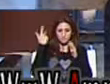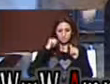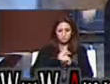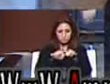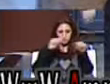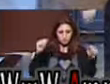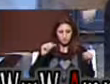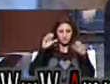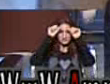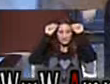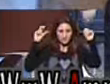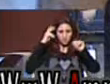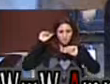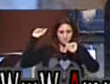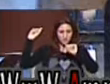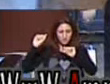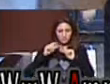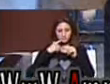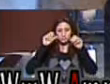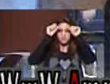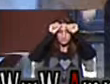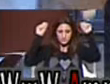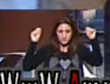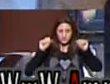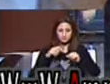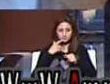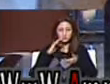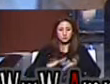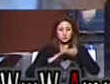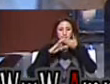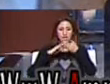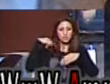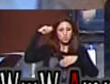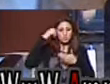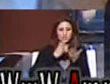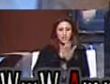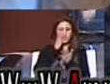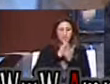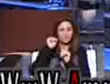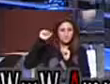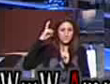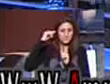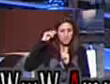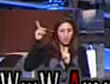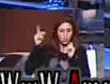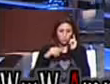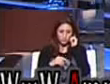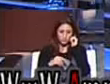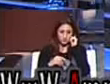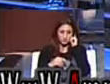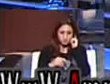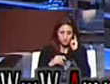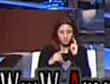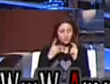قبل الماضي. معنا على التليفون سيد سفير حسين هريم مساعد وزير خارجيه لشؤون اسرائيل. اهلا بيك سيد سفير. اهلا يا فندم مساء